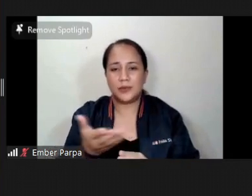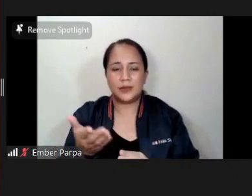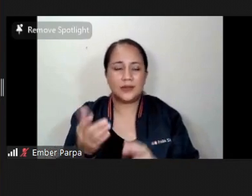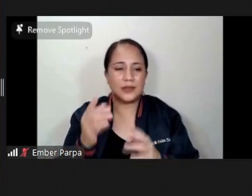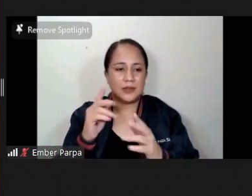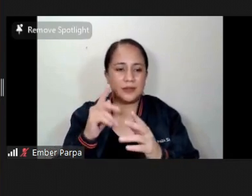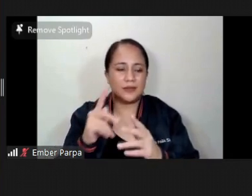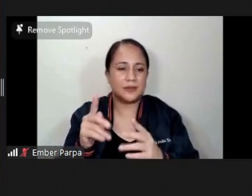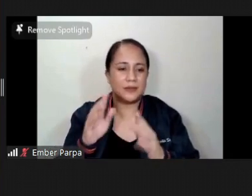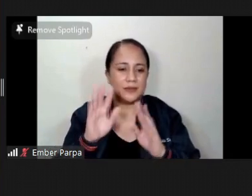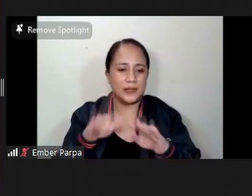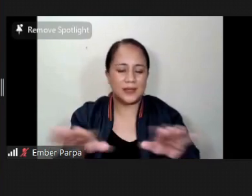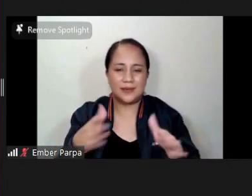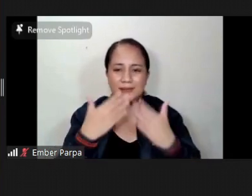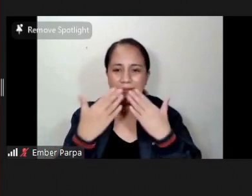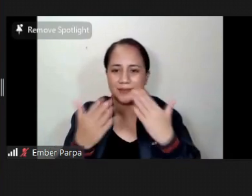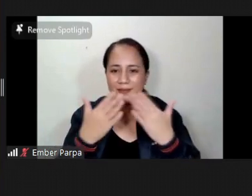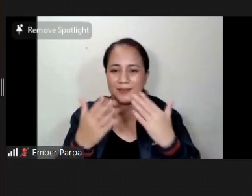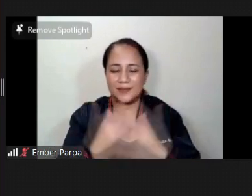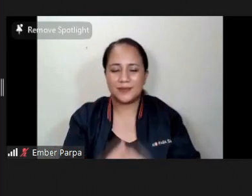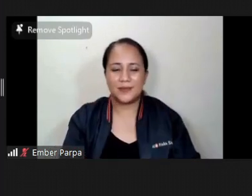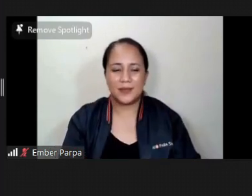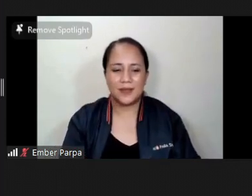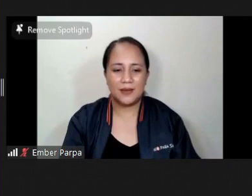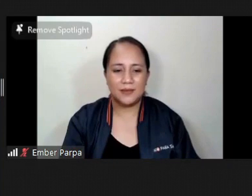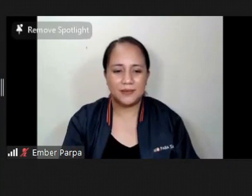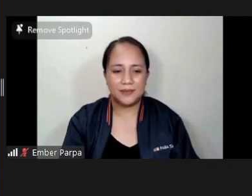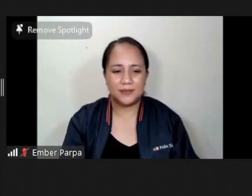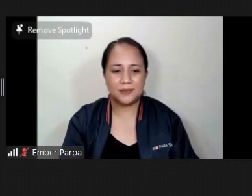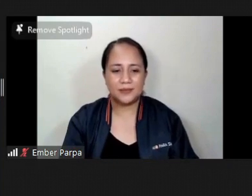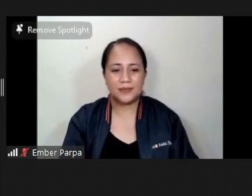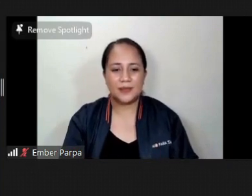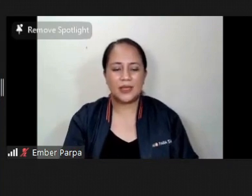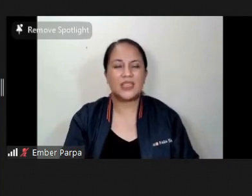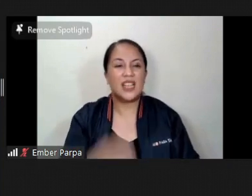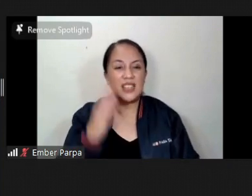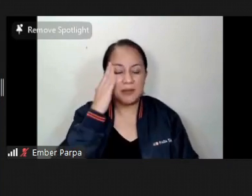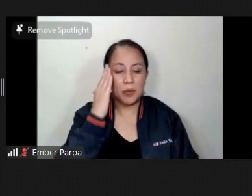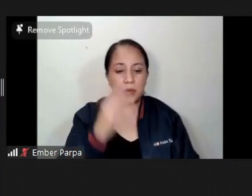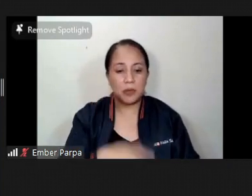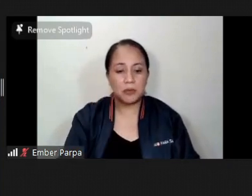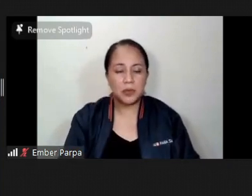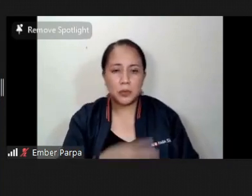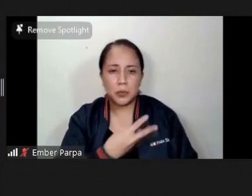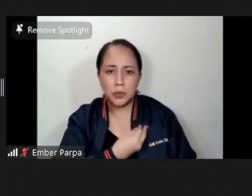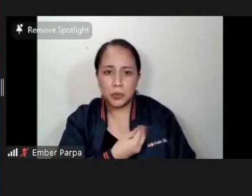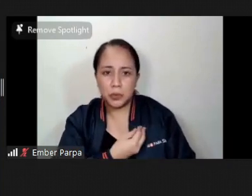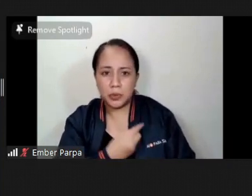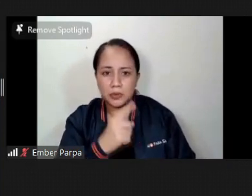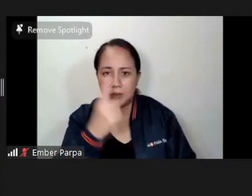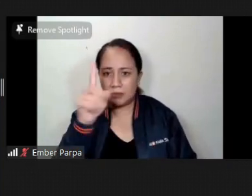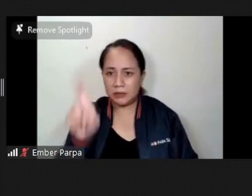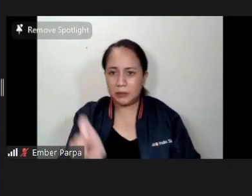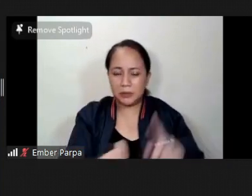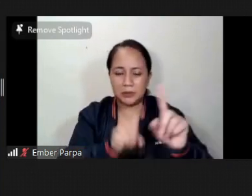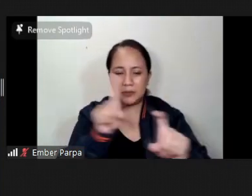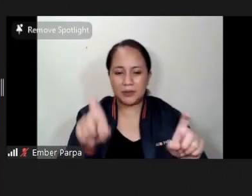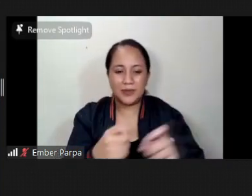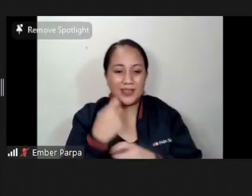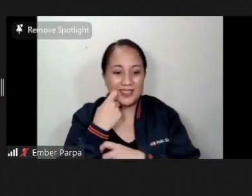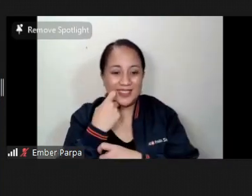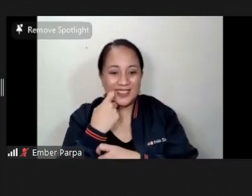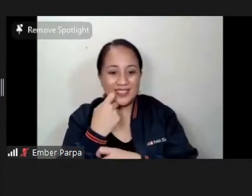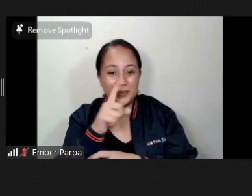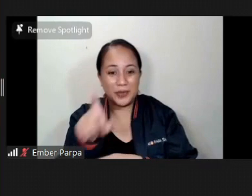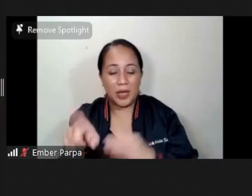bata. Daghang salamat. At Tiglay, alam mo, hindi na ako nangangamba sa mga katanungan natin. Yung kanina, yung tanong